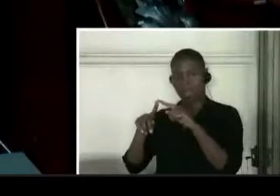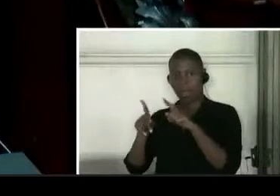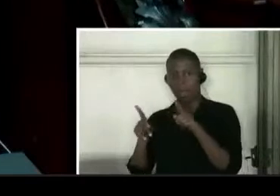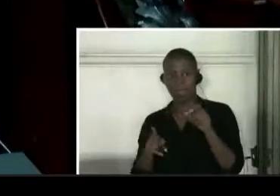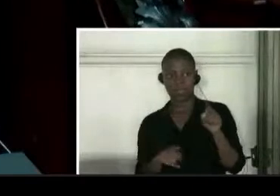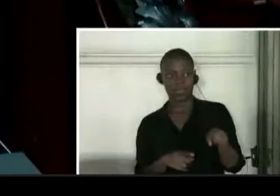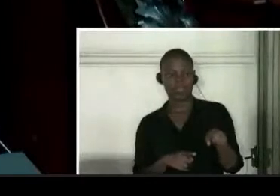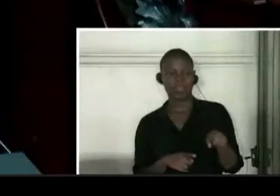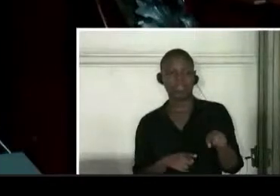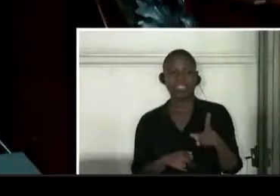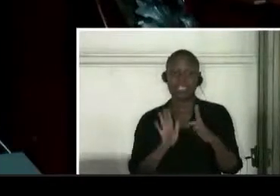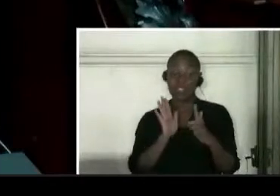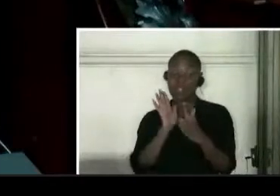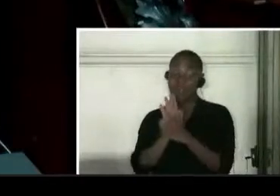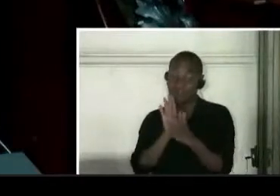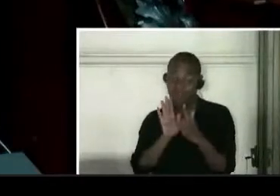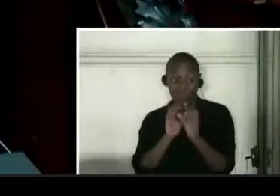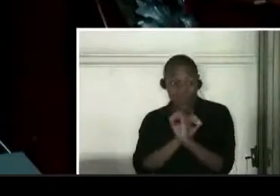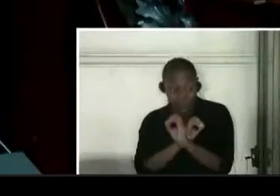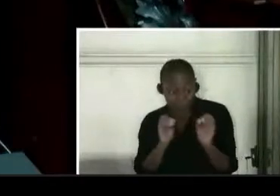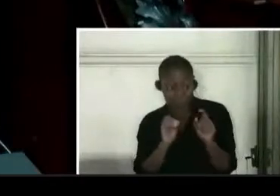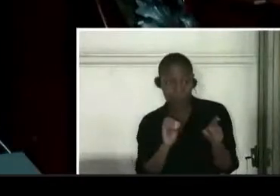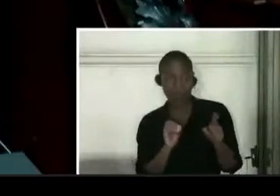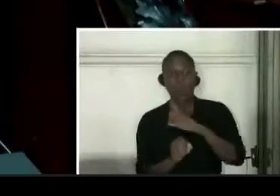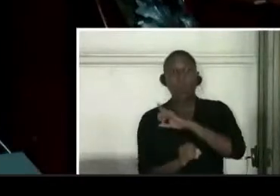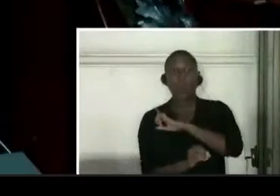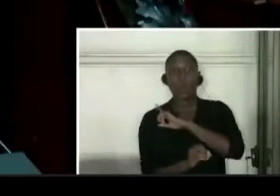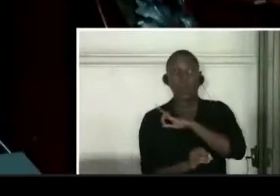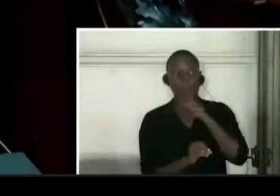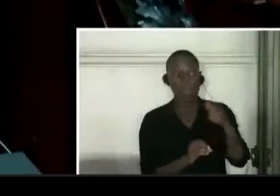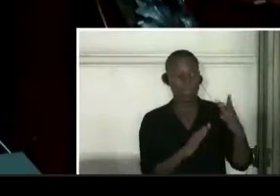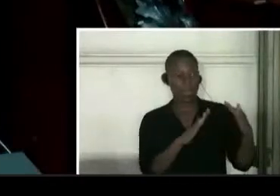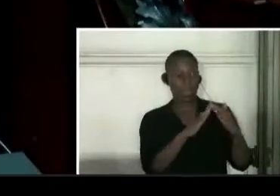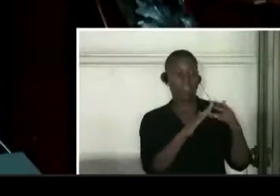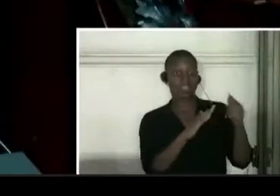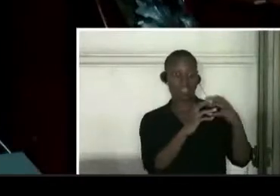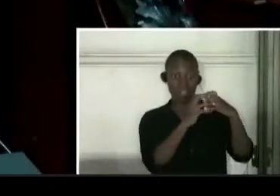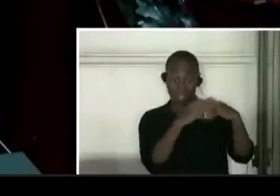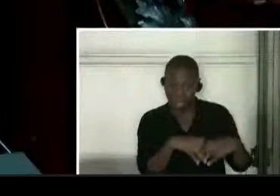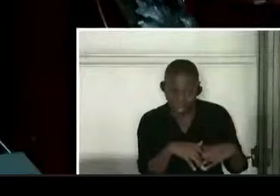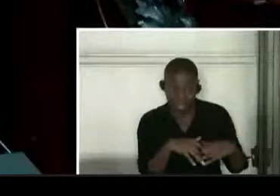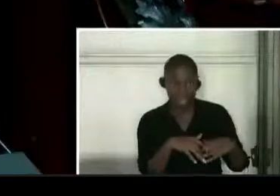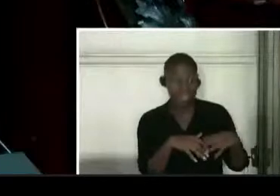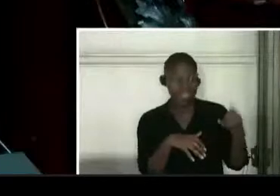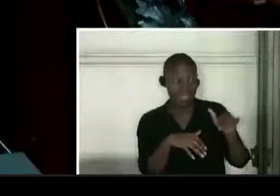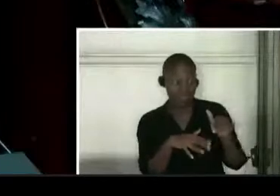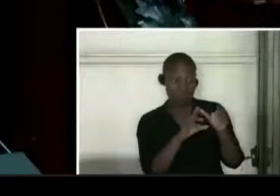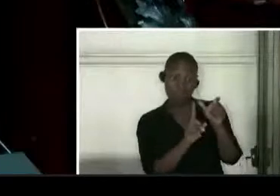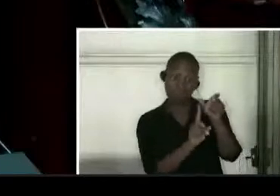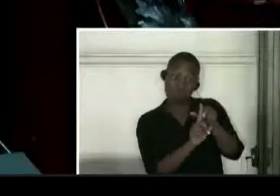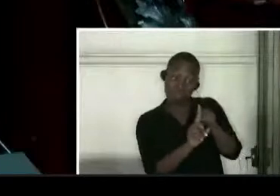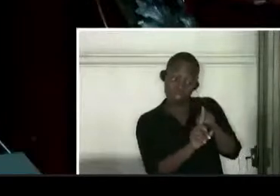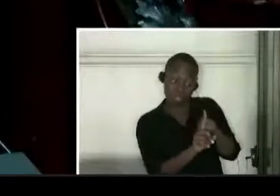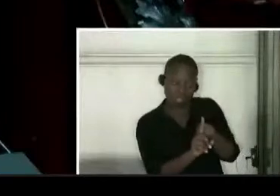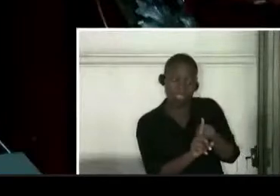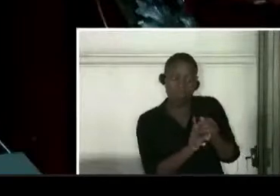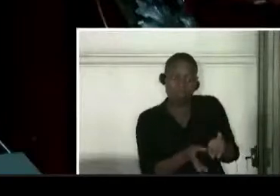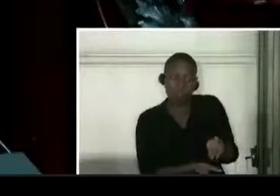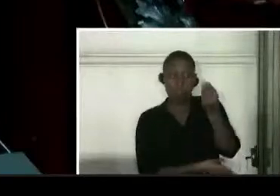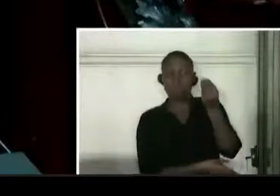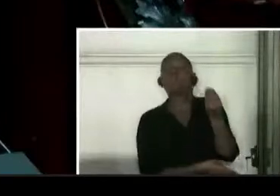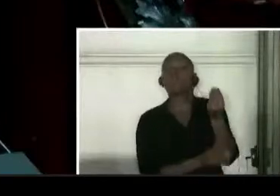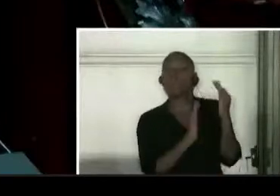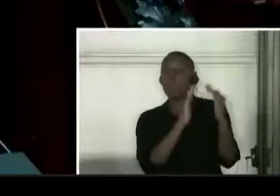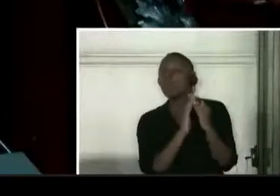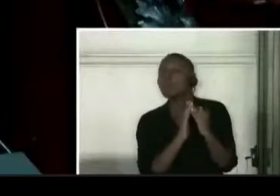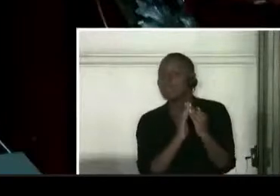abangene ngokungemthetho ngoba izakhiwo azidilizwanga ngemuva kokuthi ababelinde khona sebehlomulile. This is, honorable